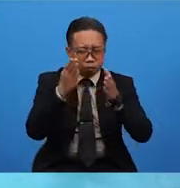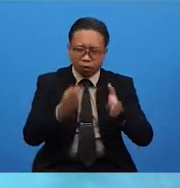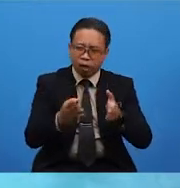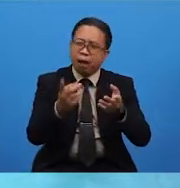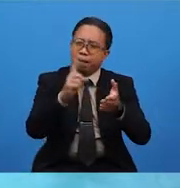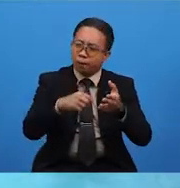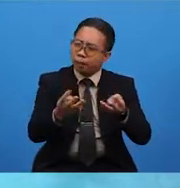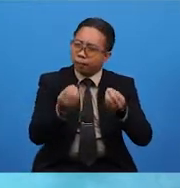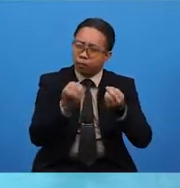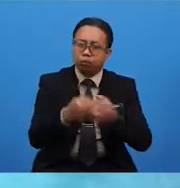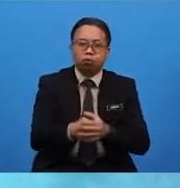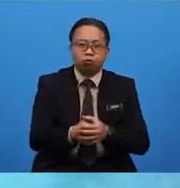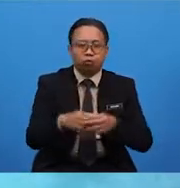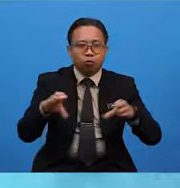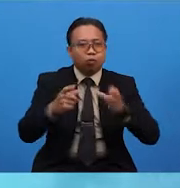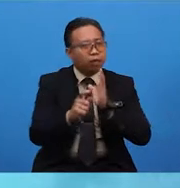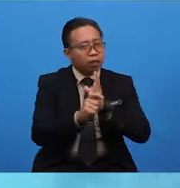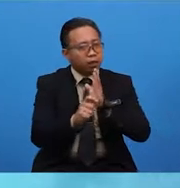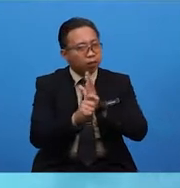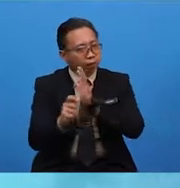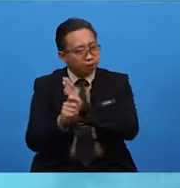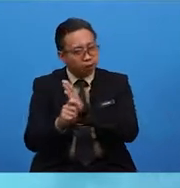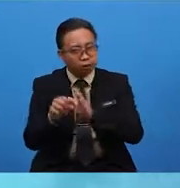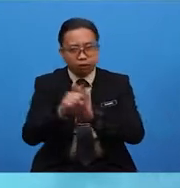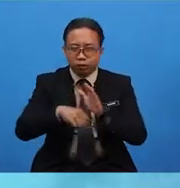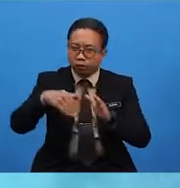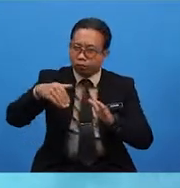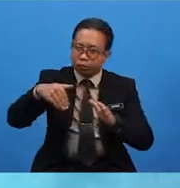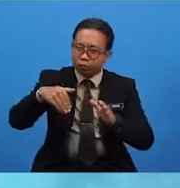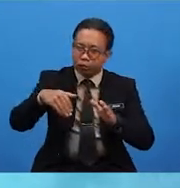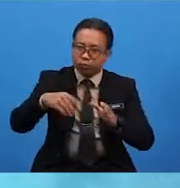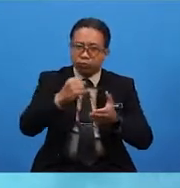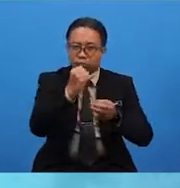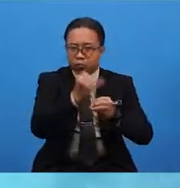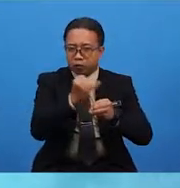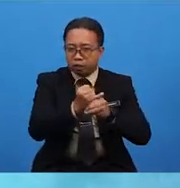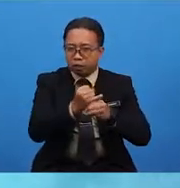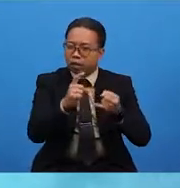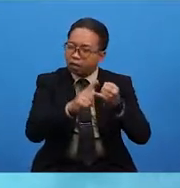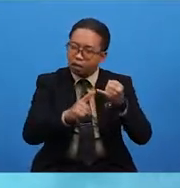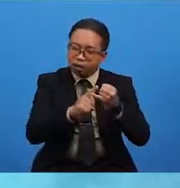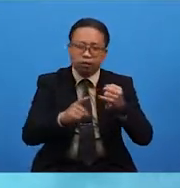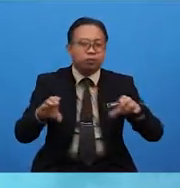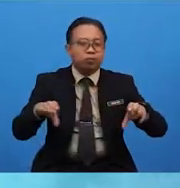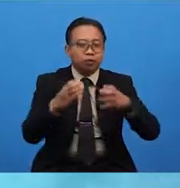pelanggan dan melakukan penambah baikan sebelum karya akhir dihasilkan